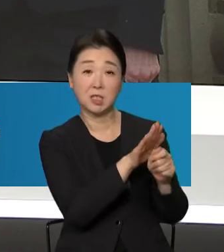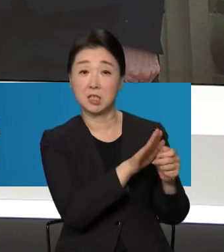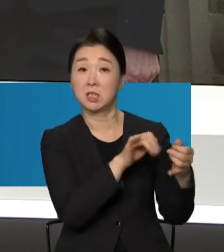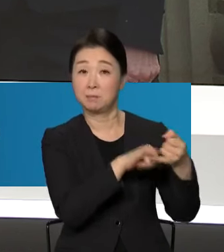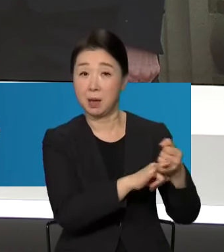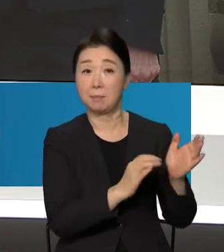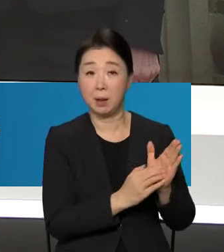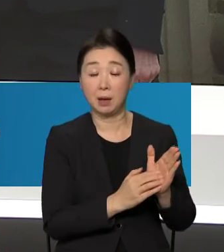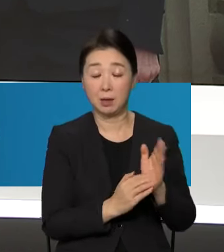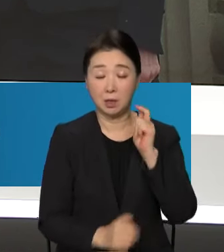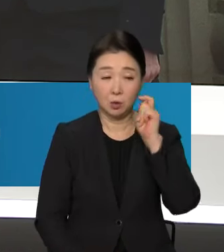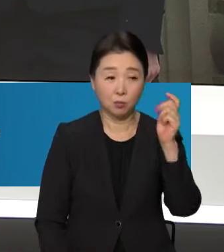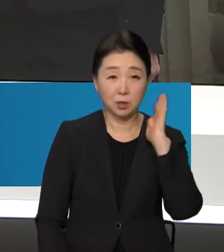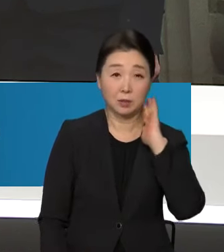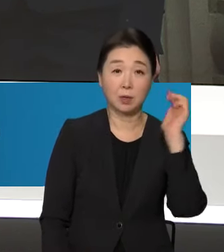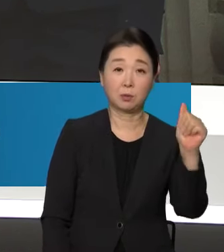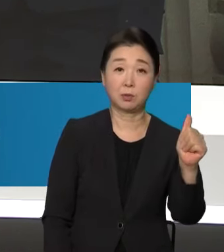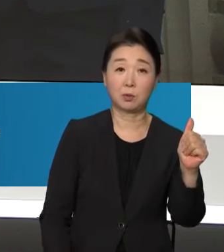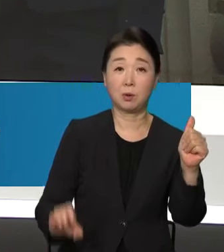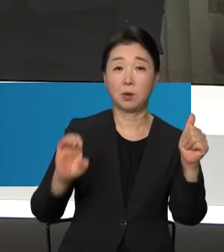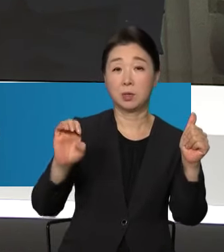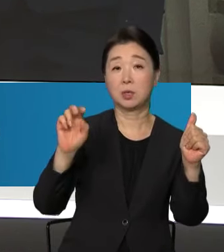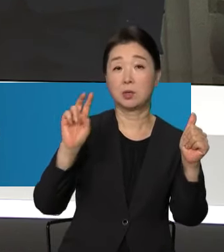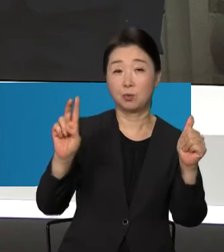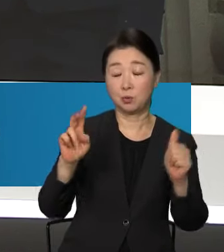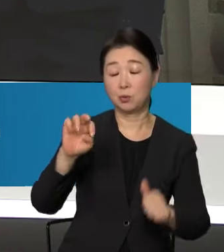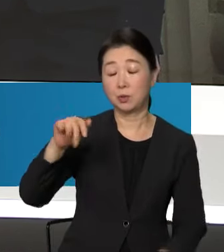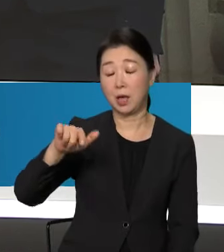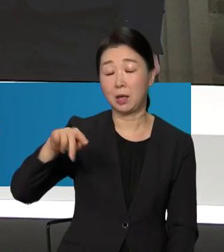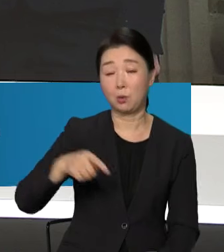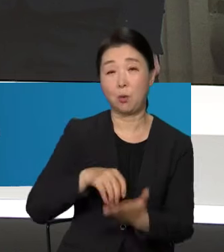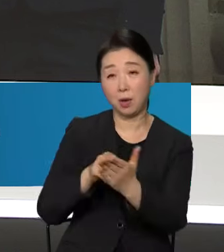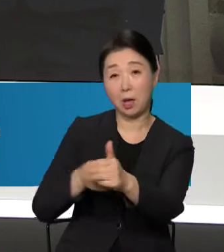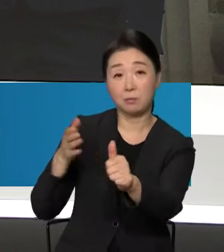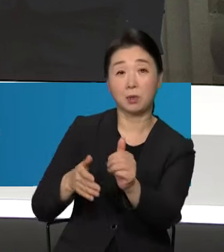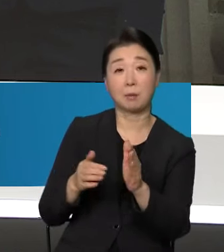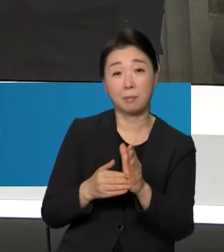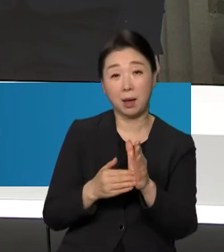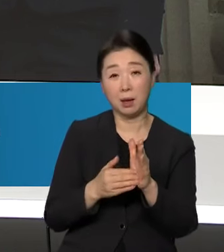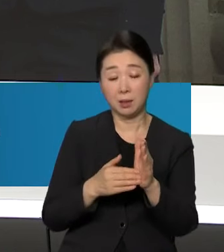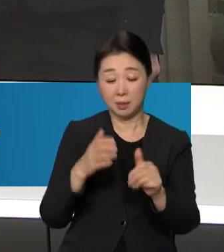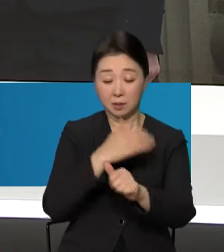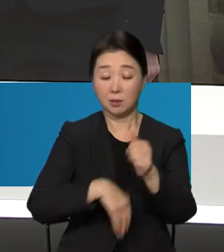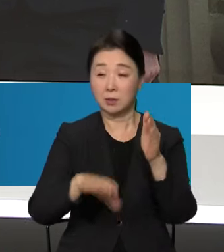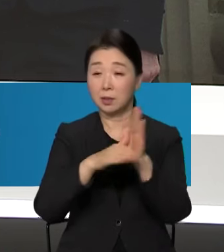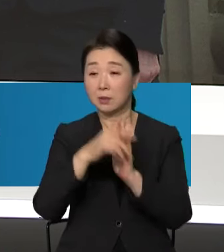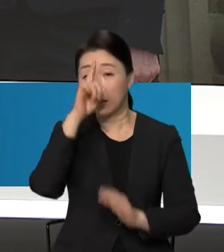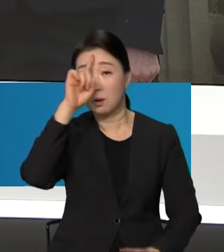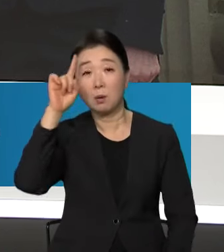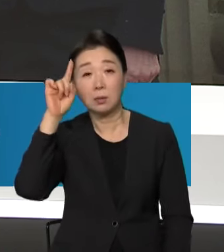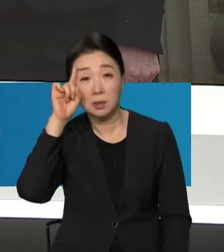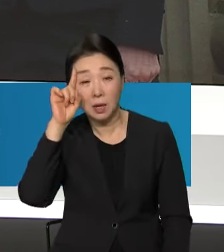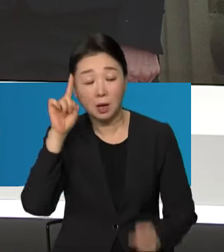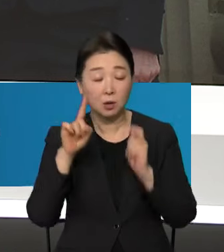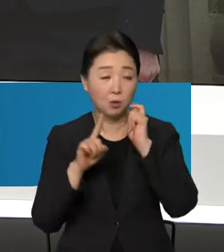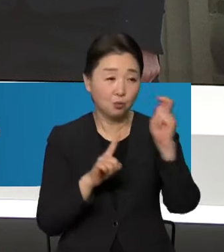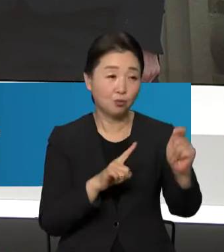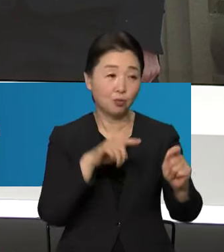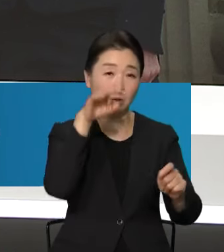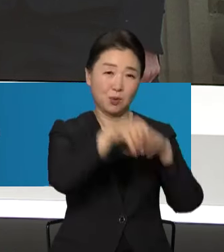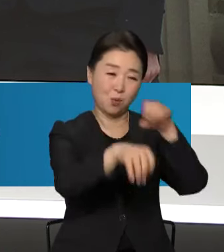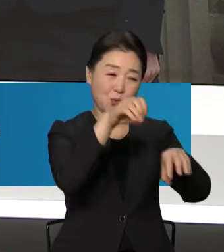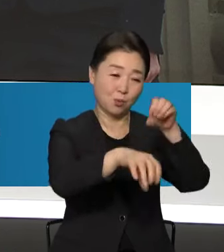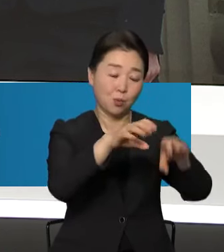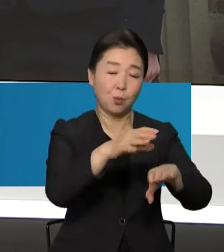젤렌스키 우크라이나 대통령은 EU에 나토 가입 등을 요청했습니다. 이런 상황에서 러시아는 이날 우크라이나 곳곳을 공습해